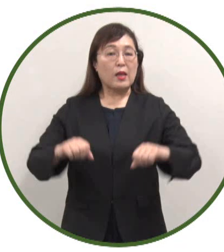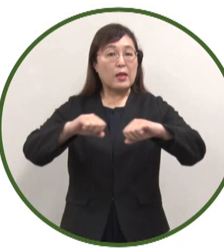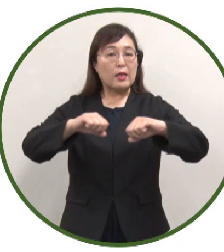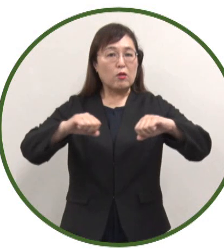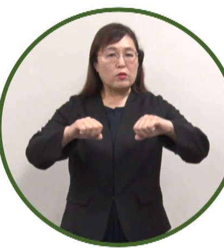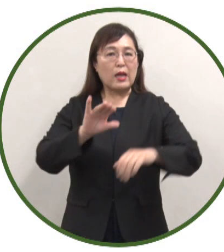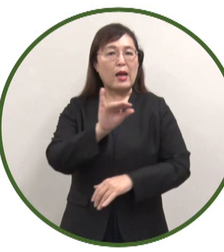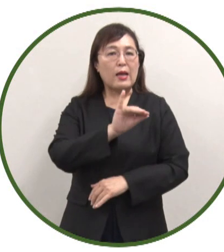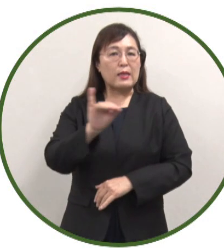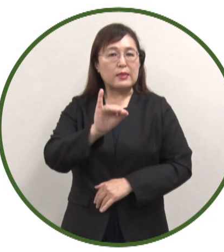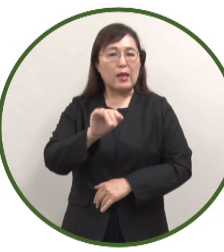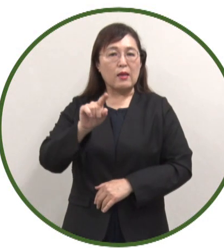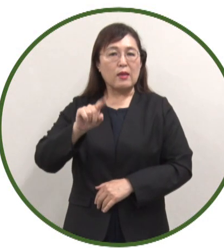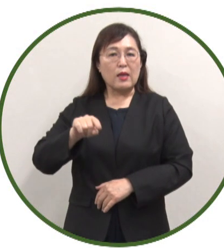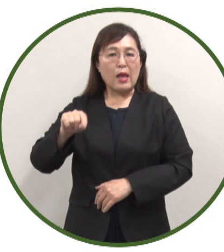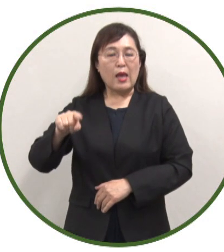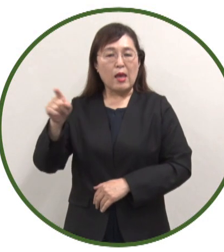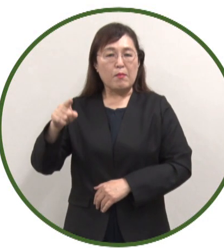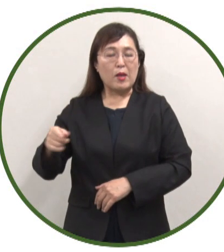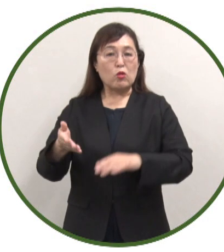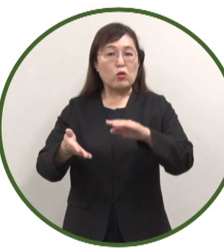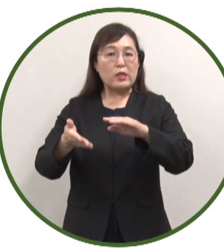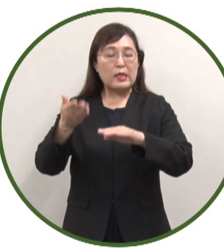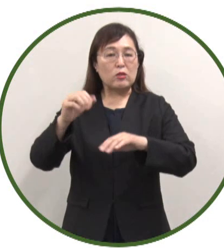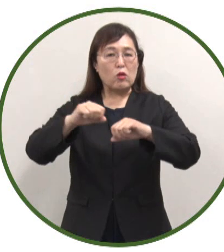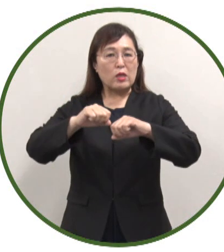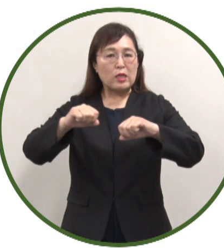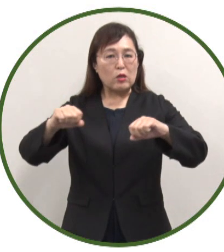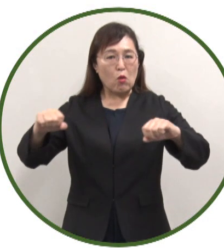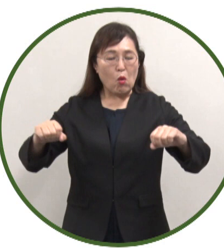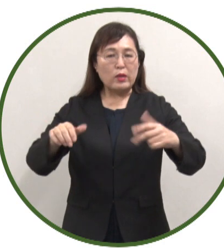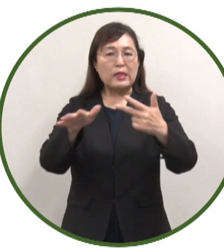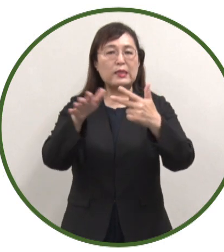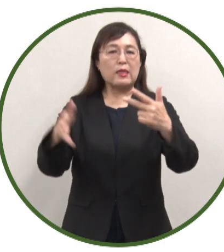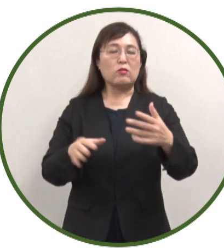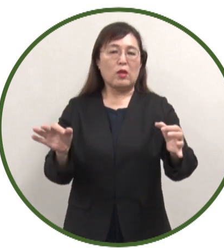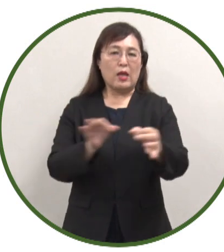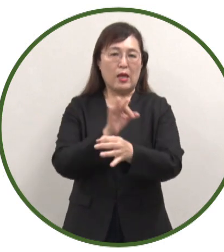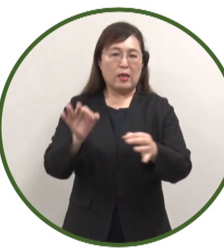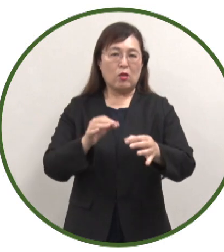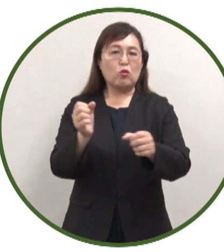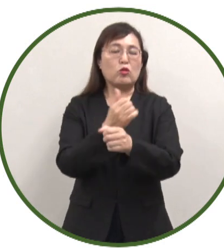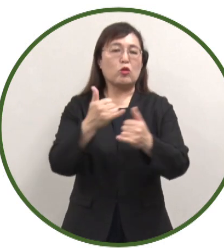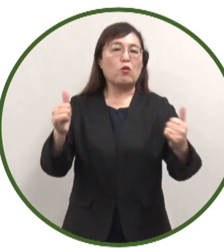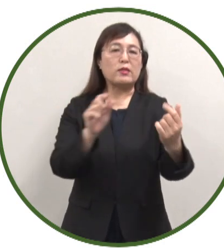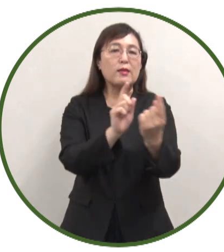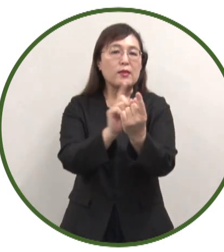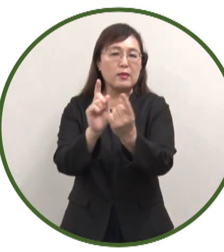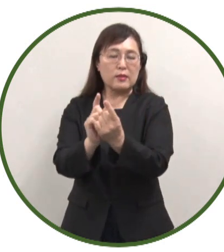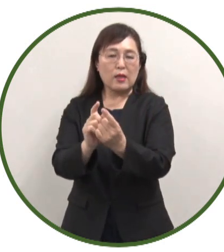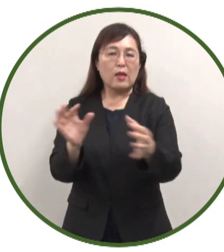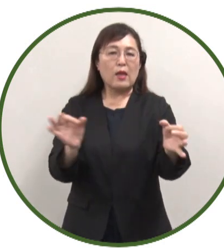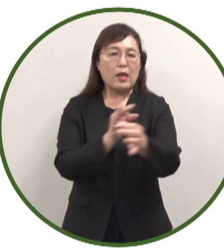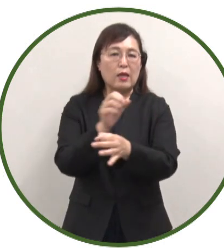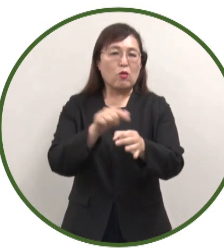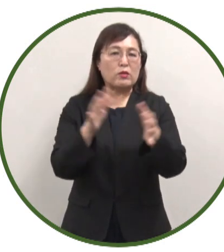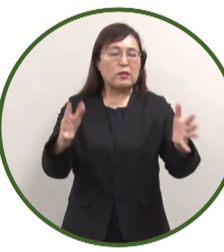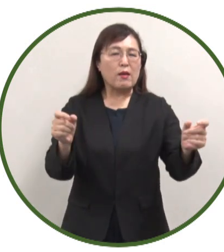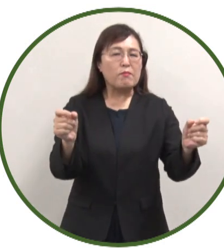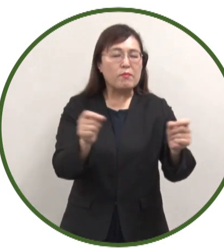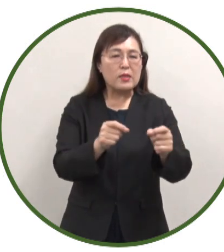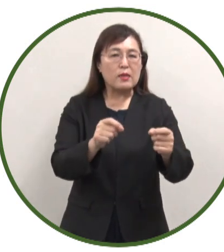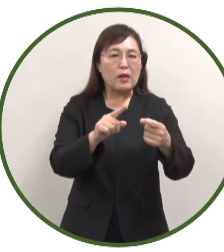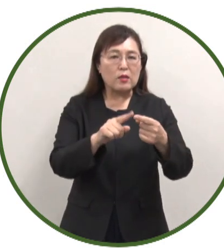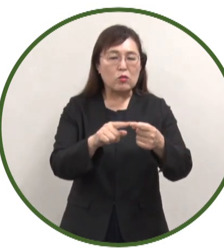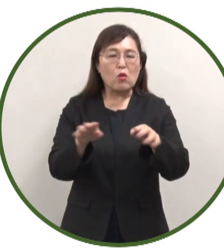1000平方メートル超の大規模施設を運営する事業者を対象に時短、そして休業要